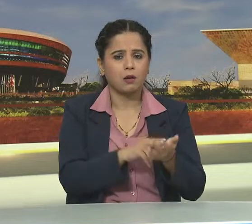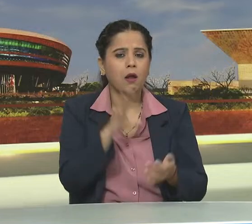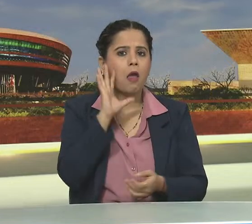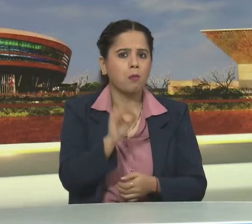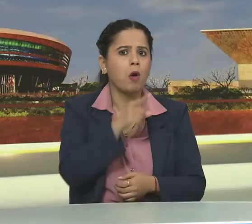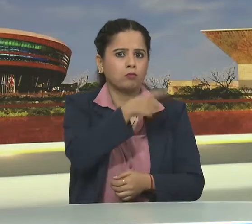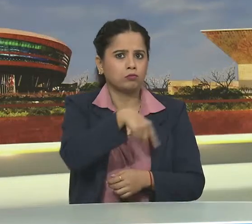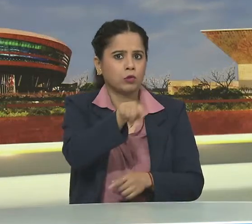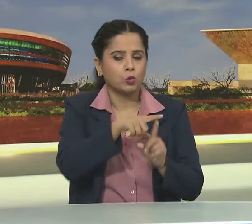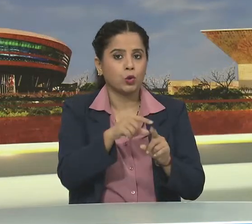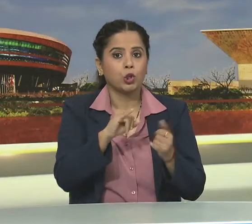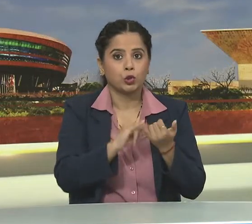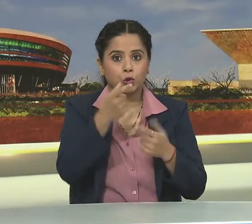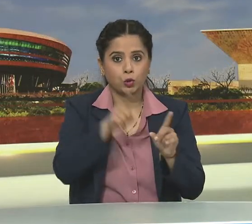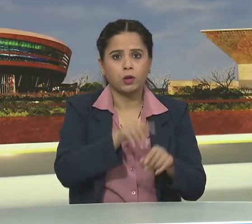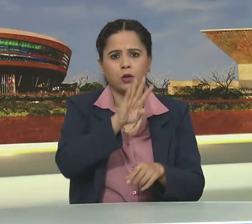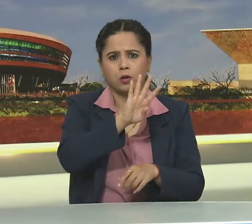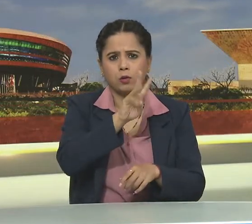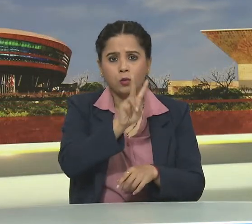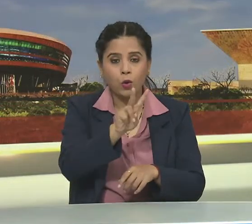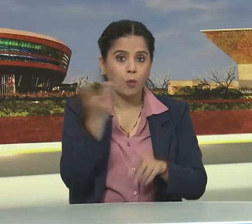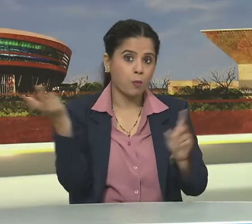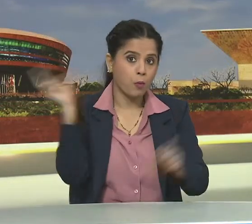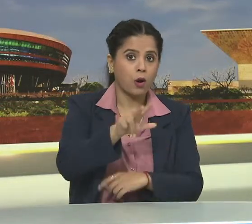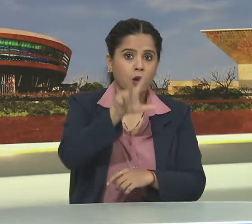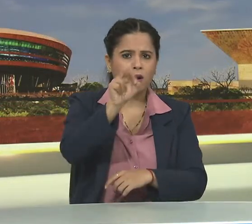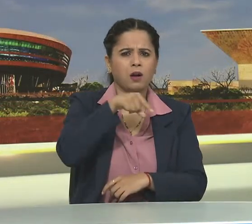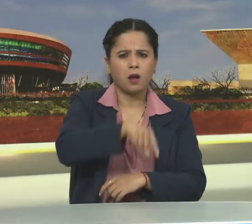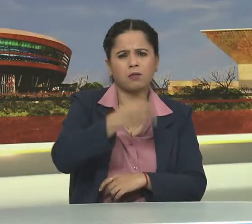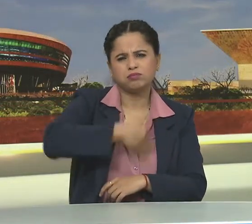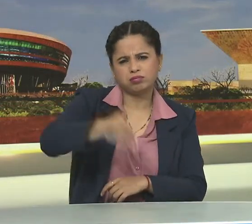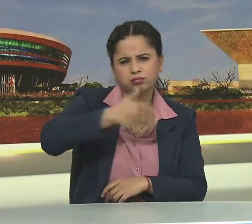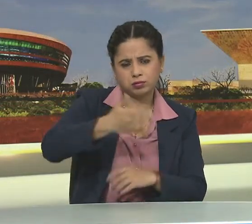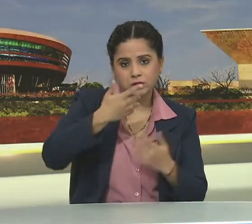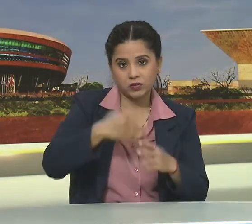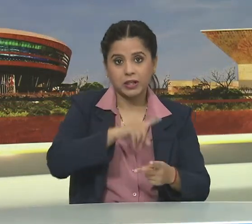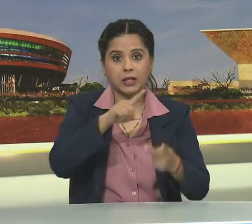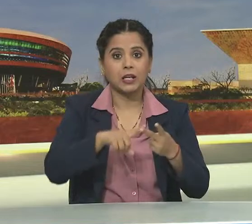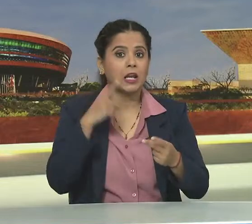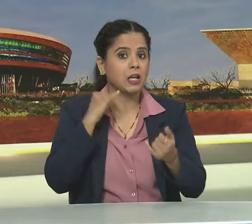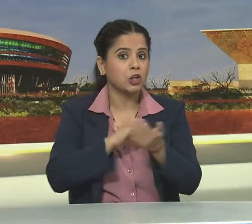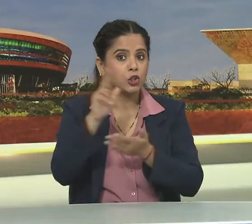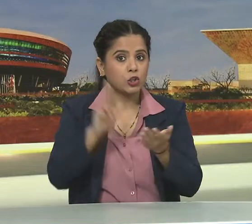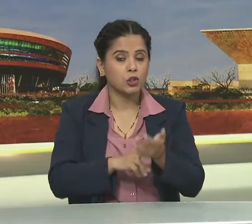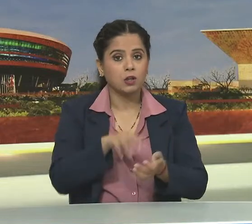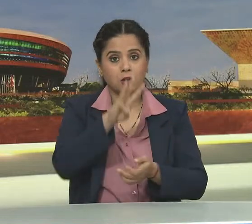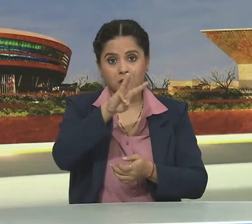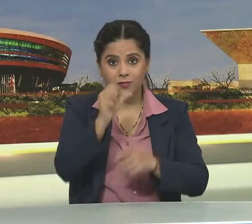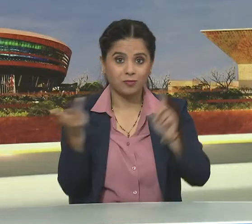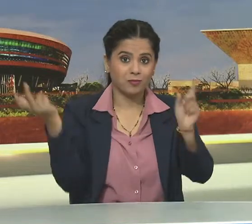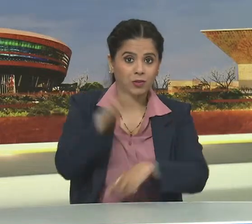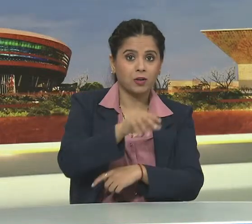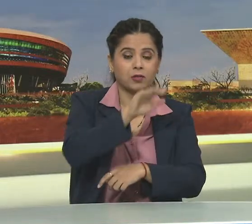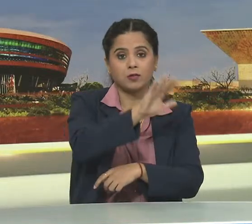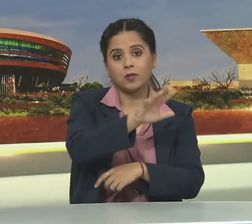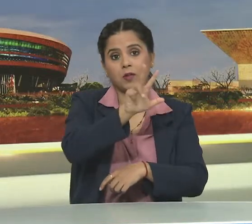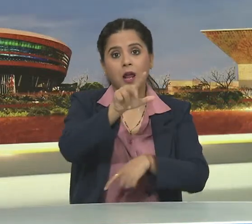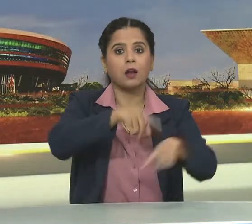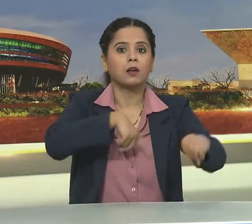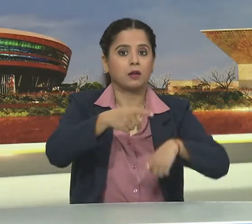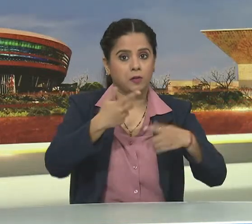निभाई। सूर्य कुमार ने 42 गेंद पर 80 रनों की पारी खेली, जबकि ईशान किशन ने 39 गेंदों पर 58 रन